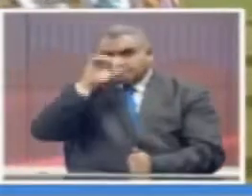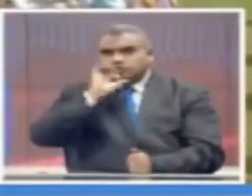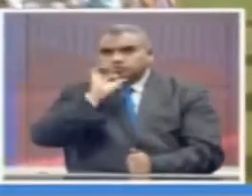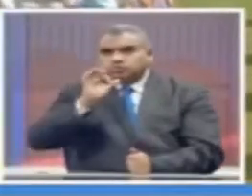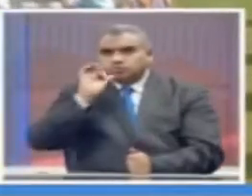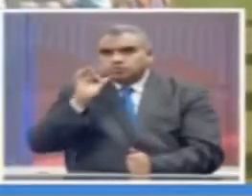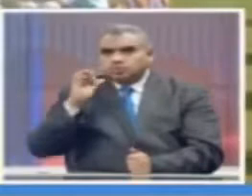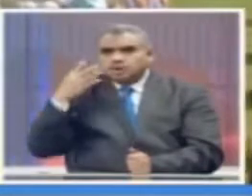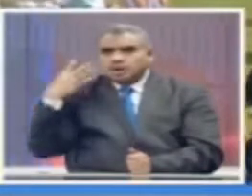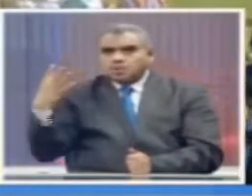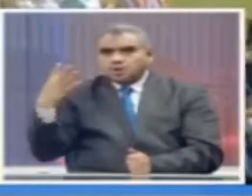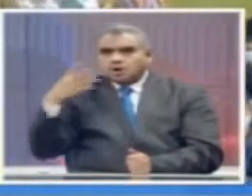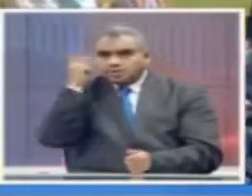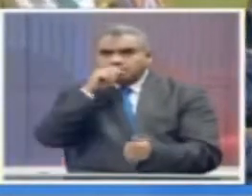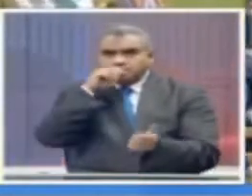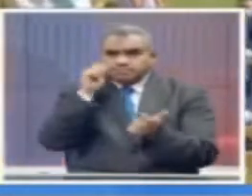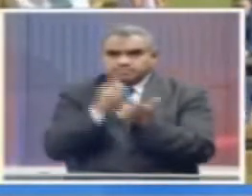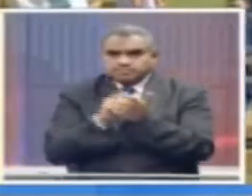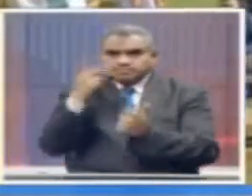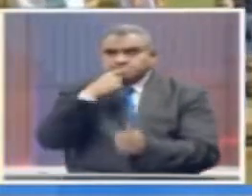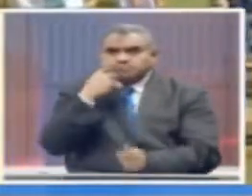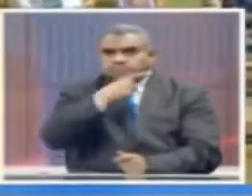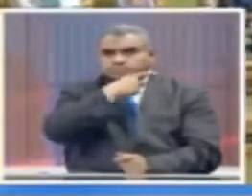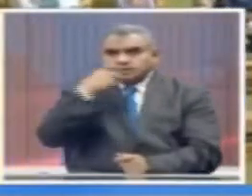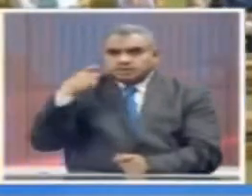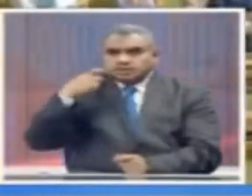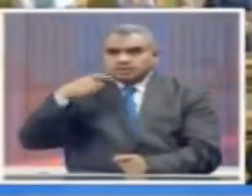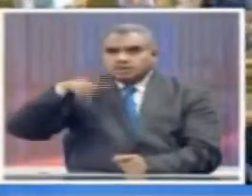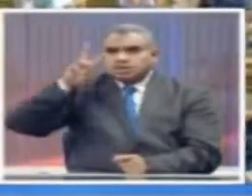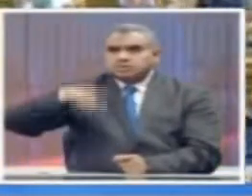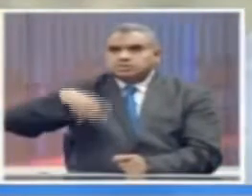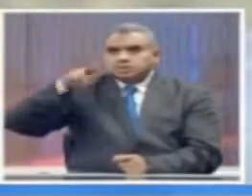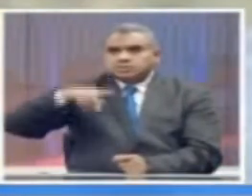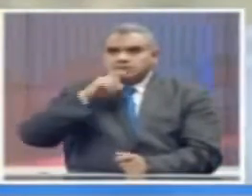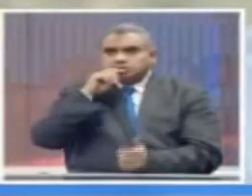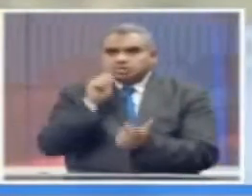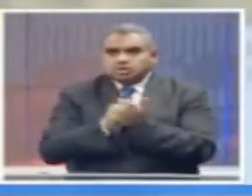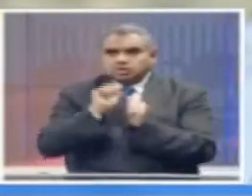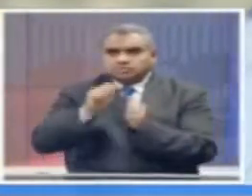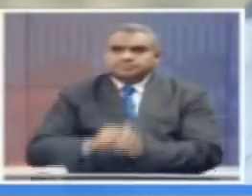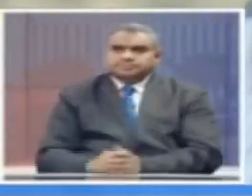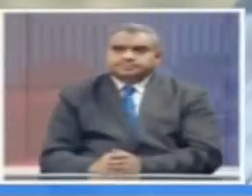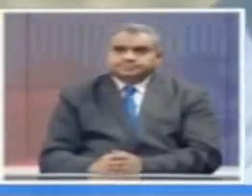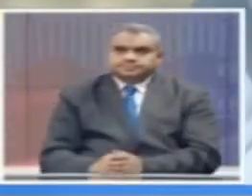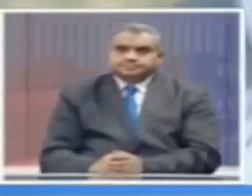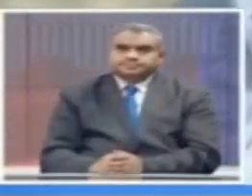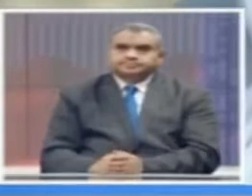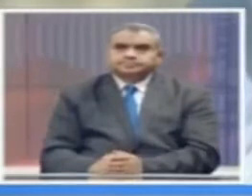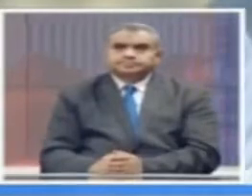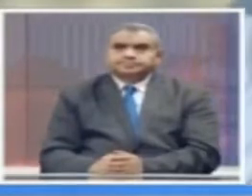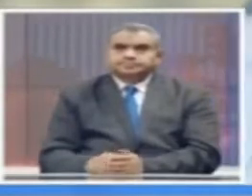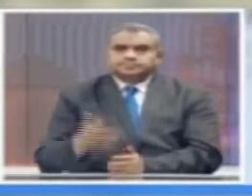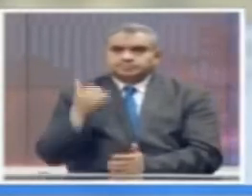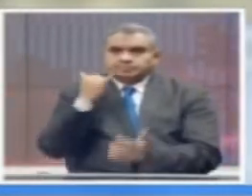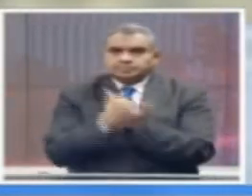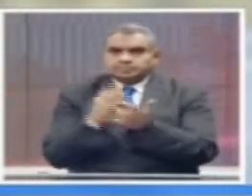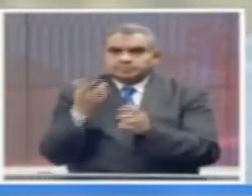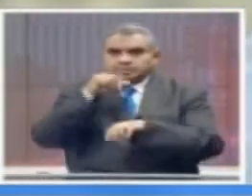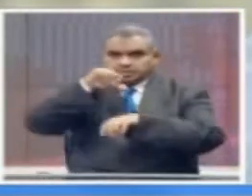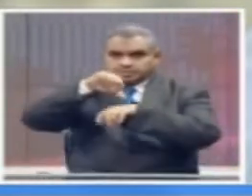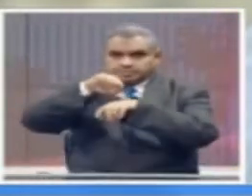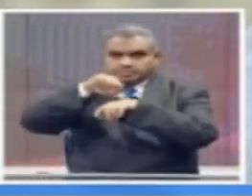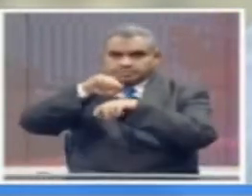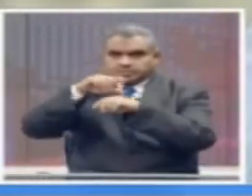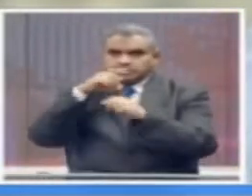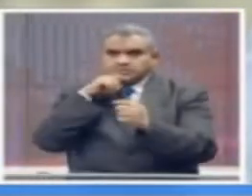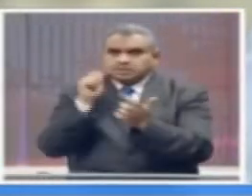النزلاء والإفراج الشرطي عن 118. مدينة عفو، فأنا مبسوطة قوي